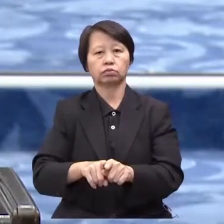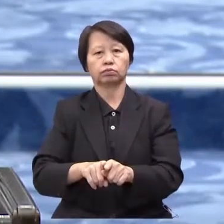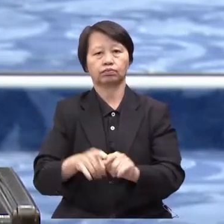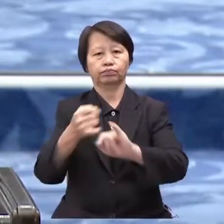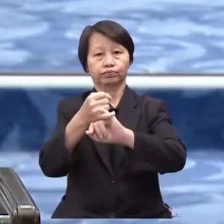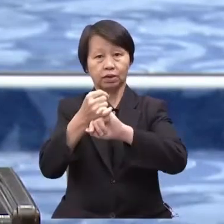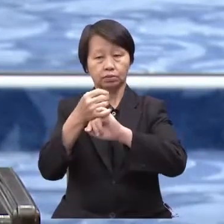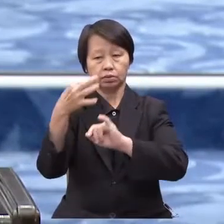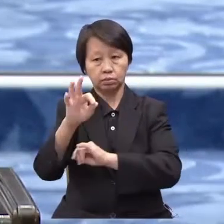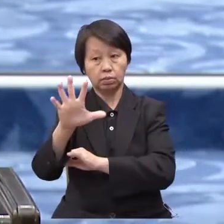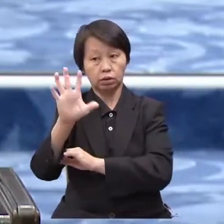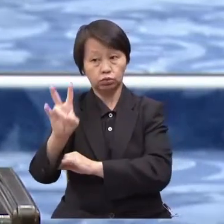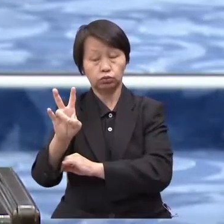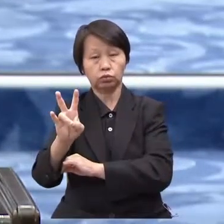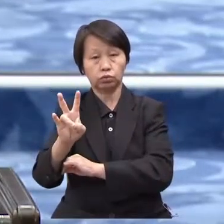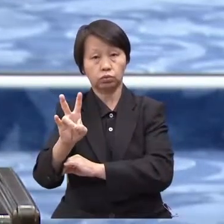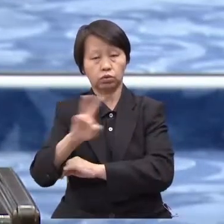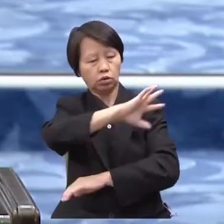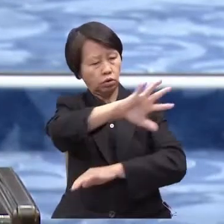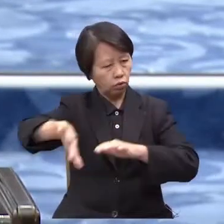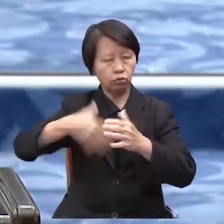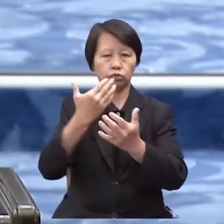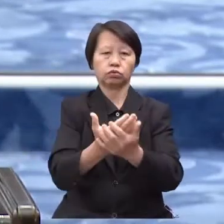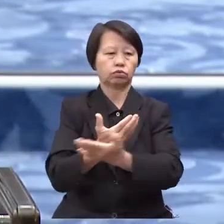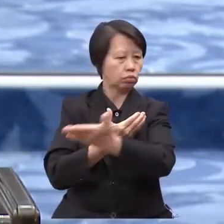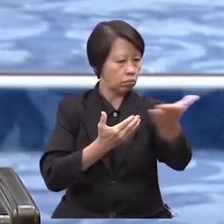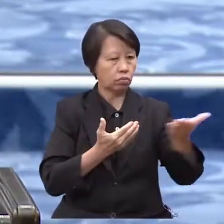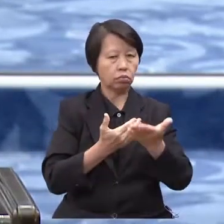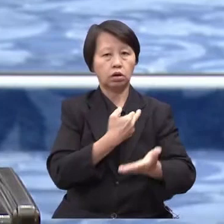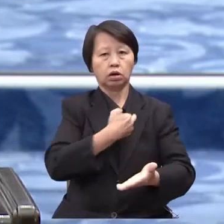perjanjian oleh semua